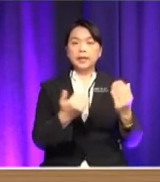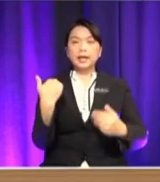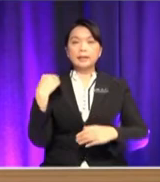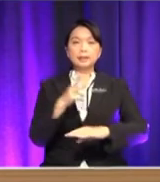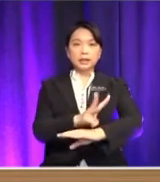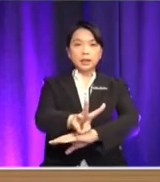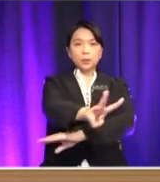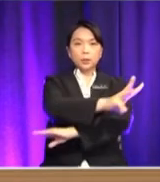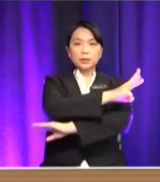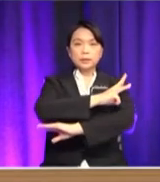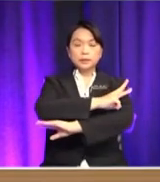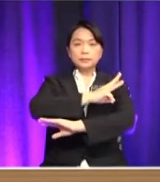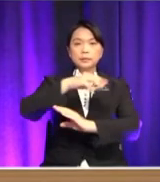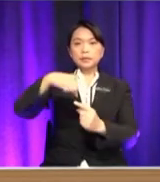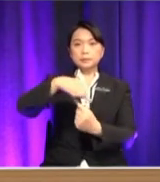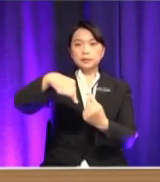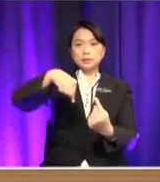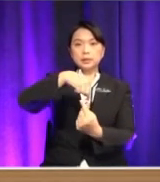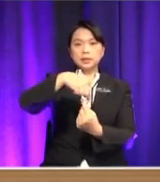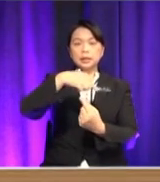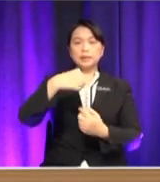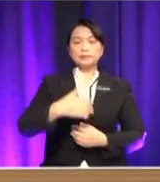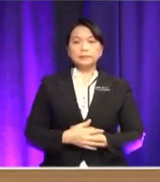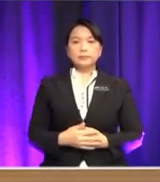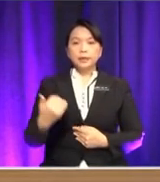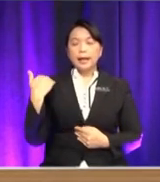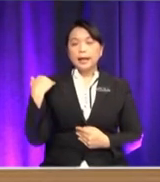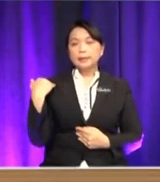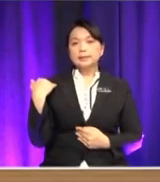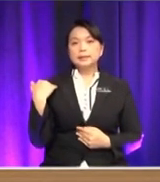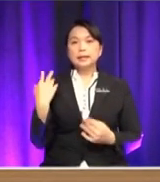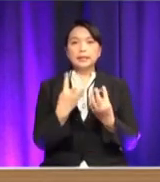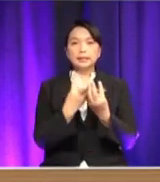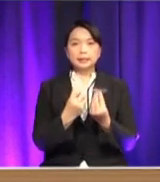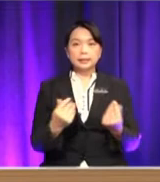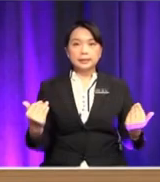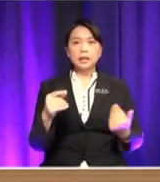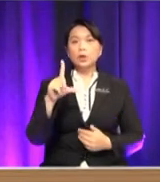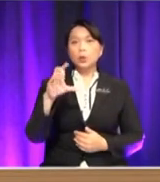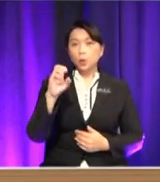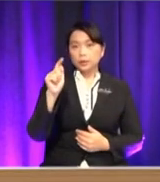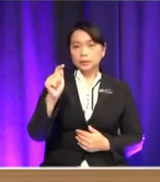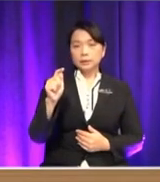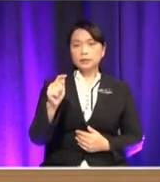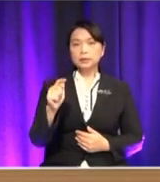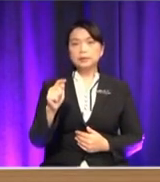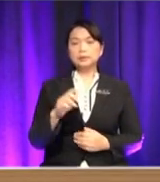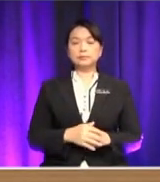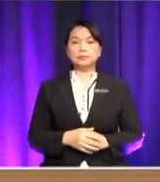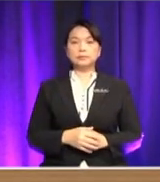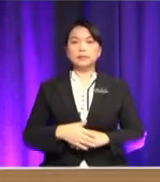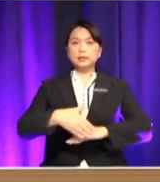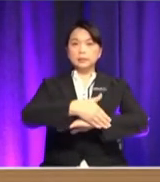plus kitaran kau sampai sekitaran yang ada dekat situ ialah loktanah yang berdekatan asam Padang tanah